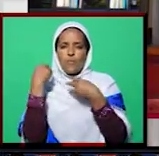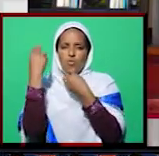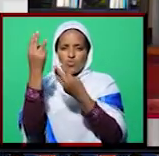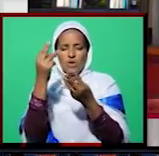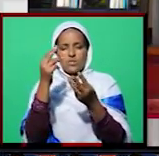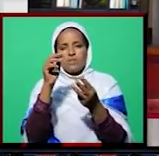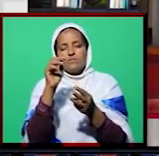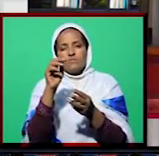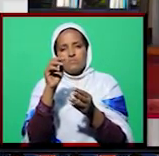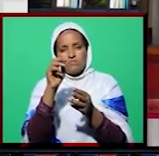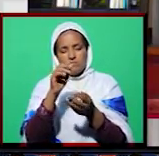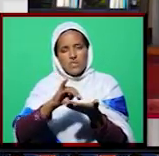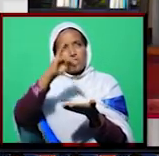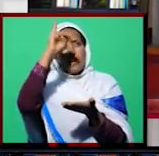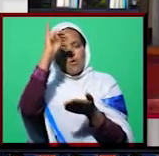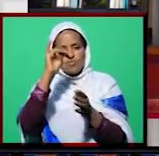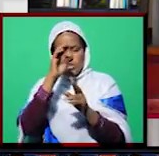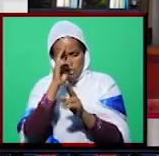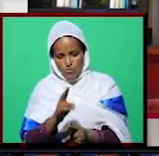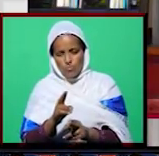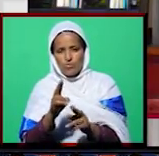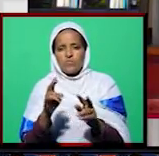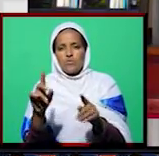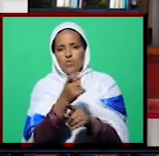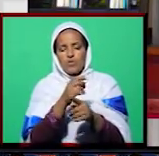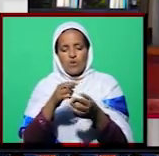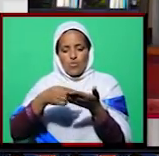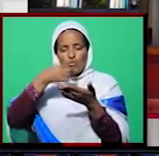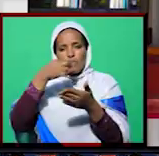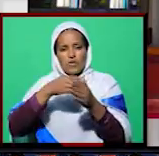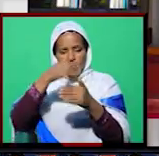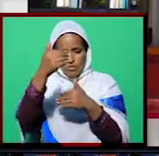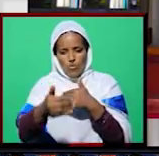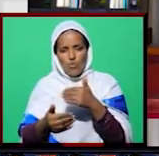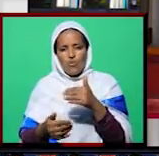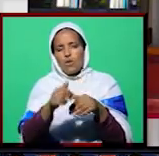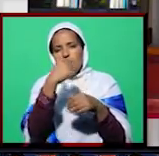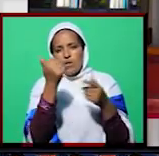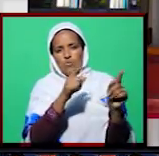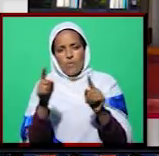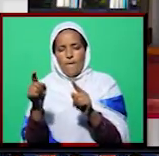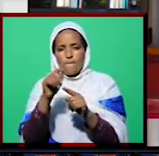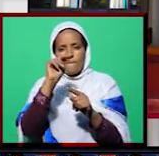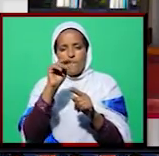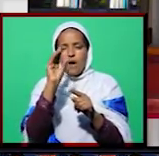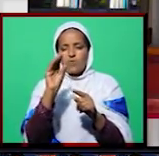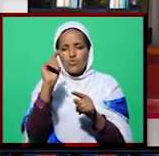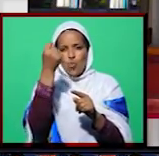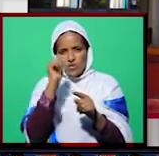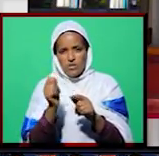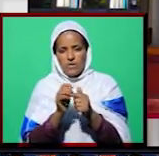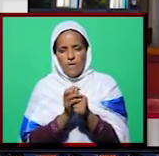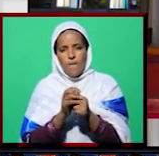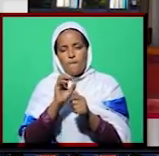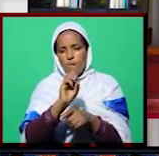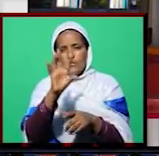ስለዚህ የመስዋዕተ ዕጣኑ ክቡርና ተወዳጅ የሆነ መስዋዕት ነው። ከቁርባኑ ቀጥሎ ያለው ሌላው መስዋዕተ ማህይቶት